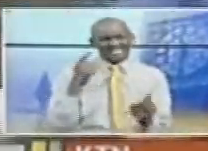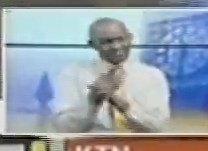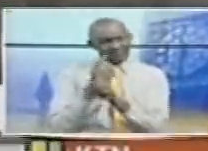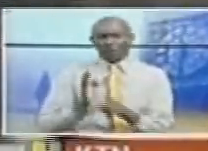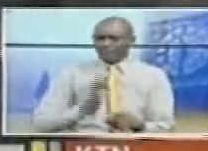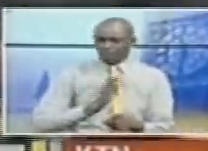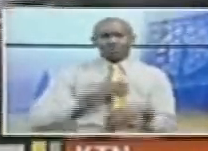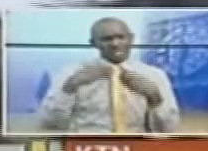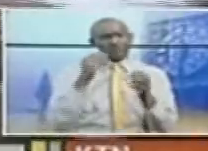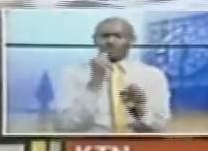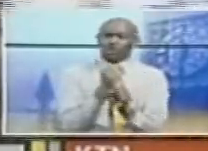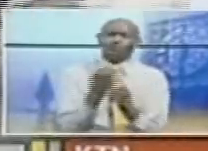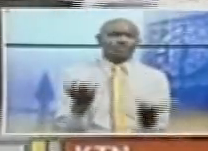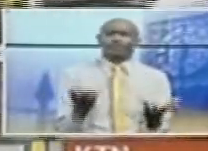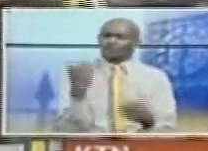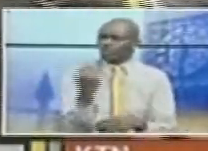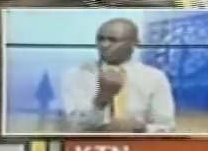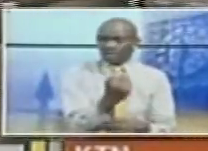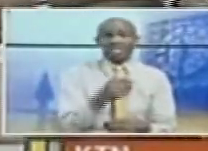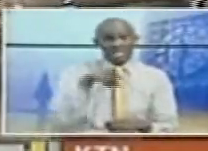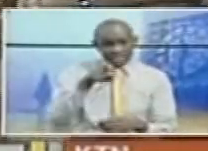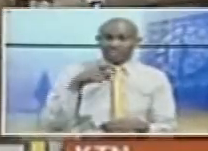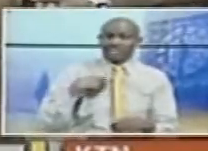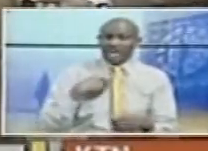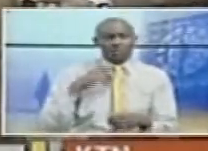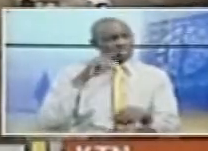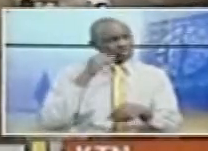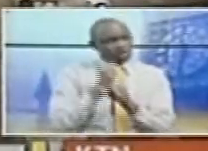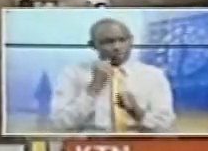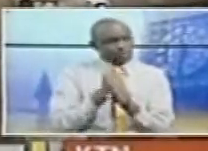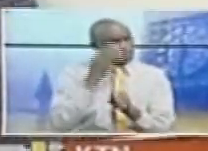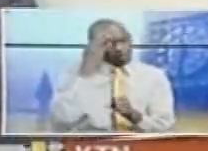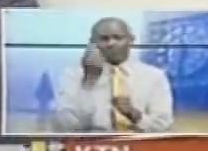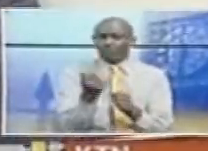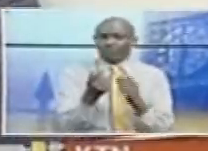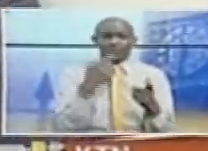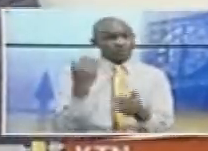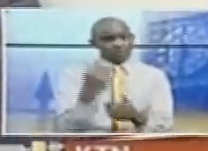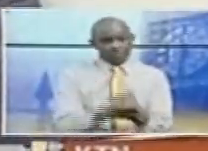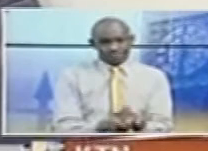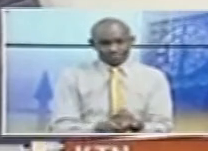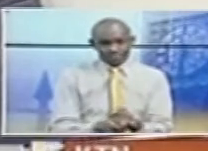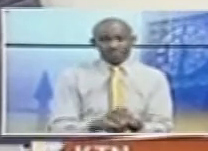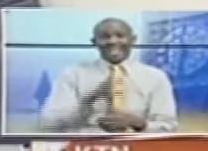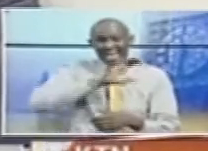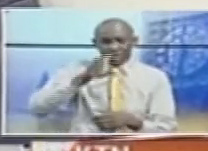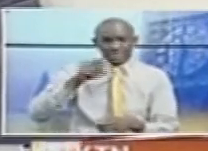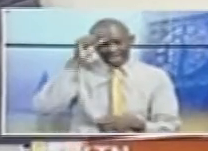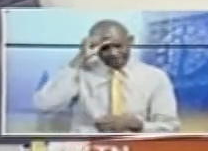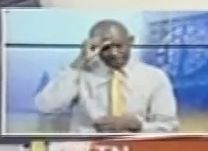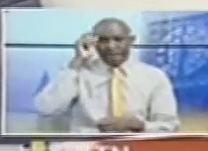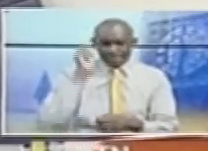mbalimbali za serikali kama njia moja kukabiliana na swala la ukosefu la ajira kwa vijana. County governments will be obligated